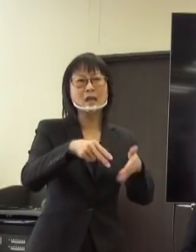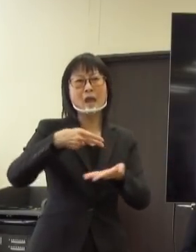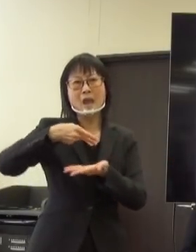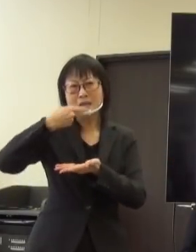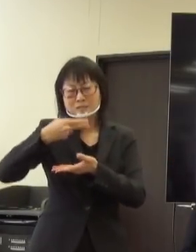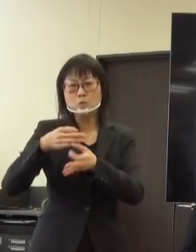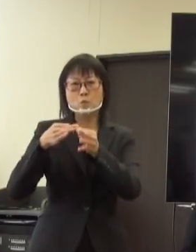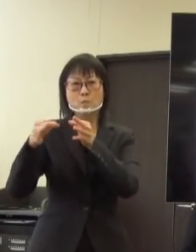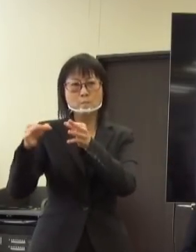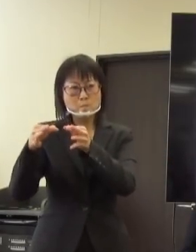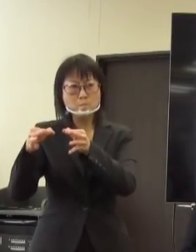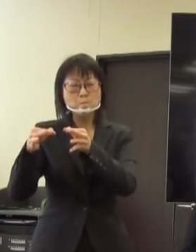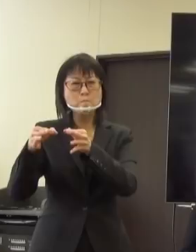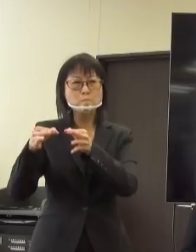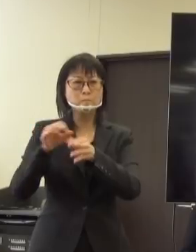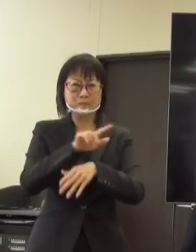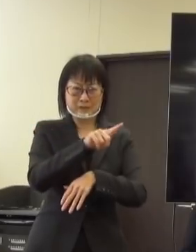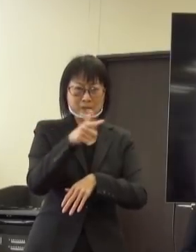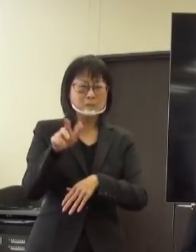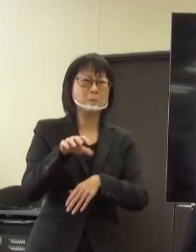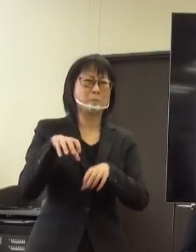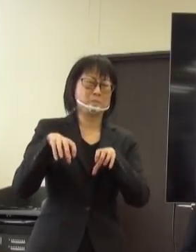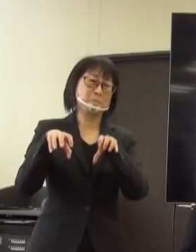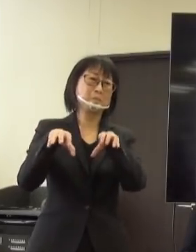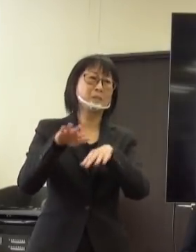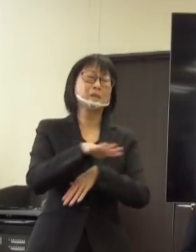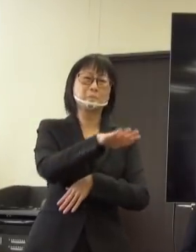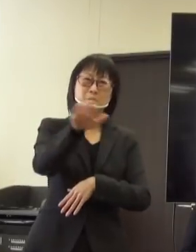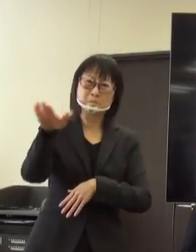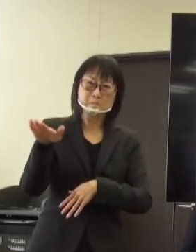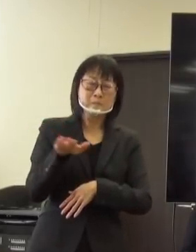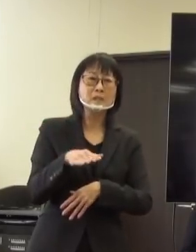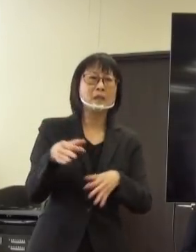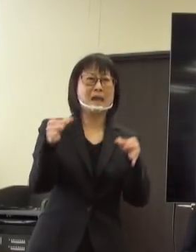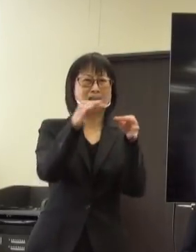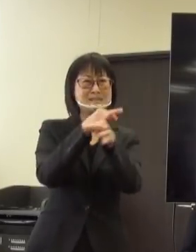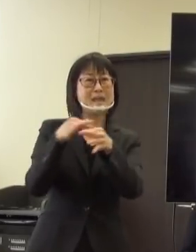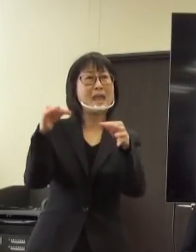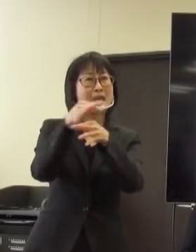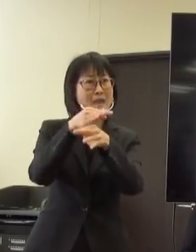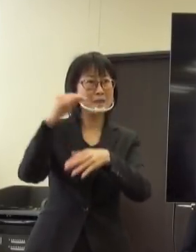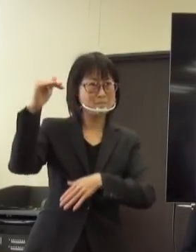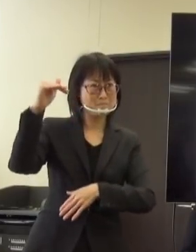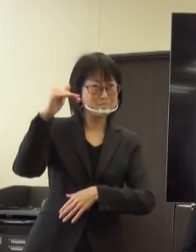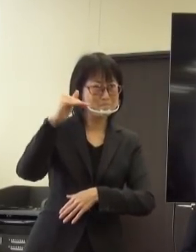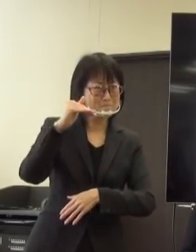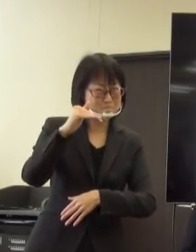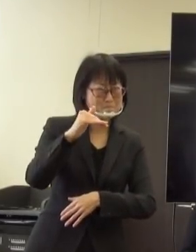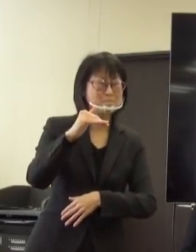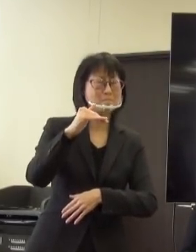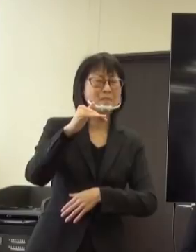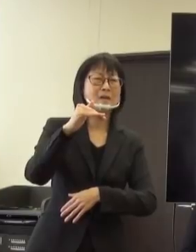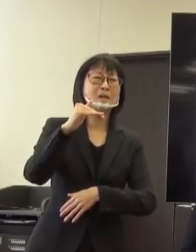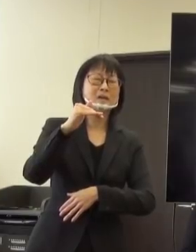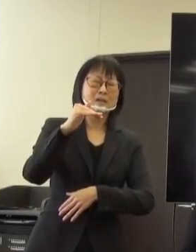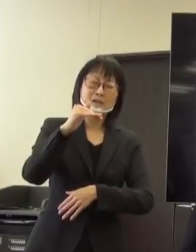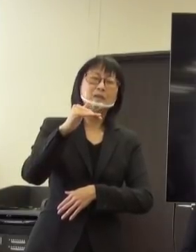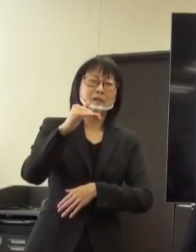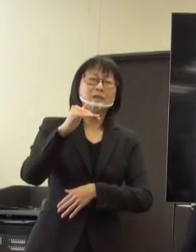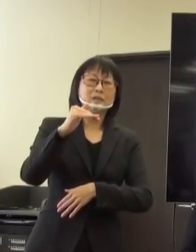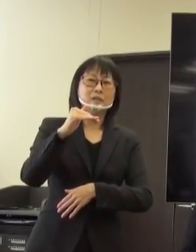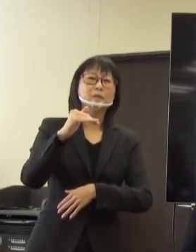内で非常に厳しい、経営状況にさらされている、お店が増えているおります